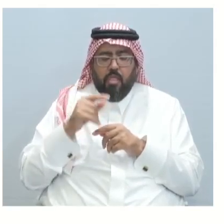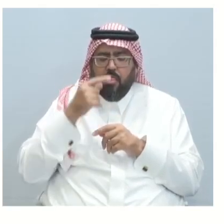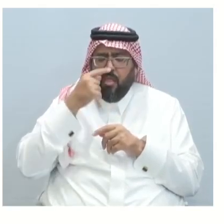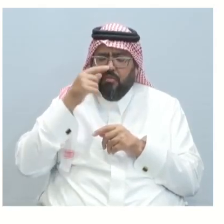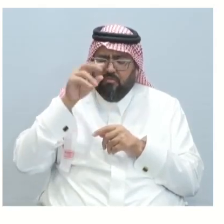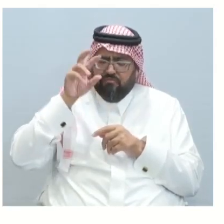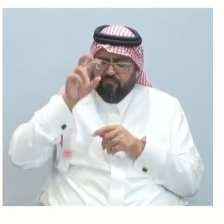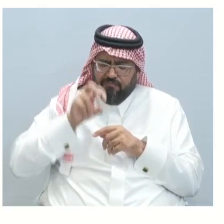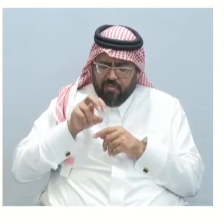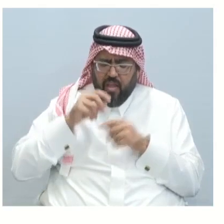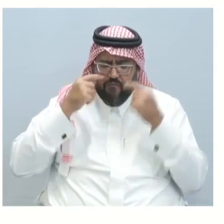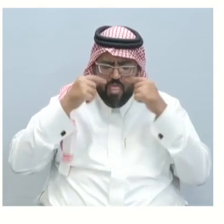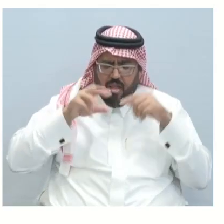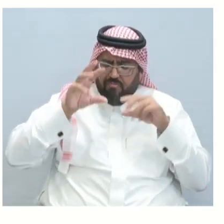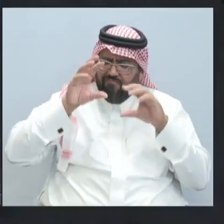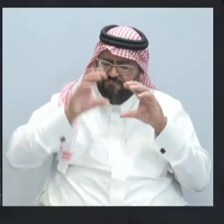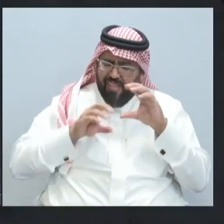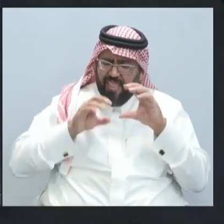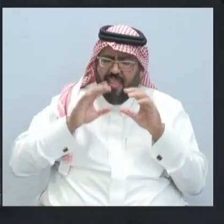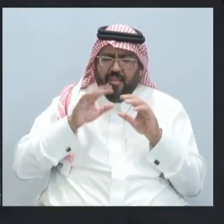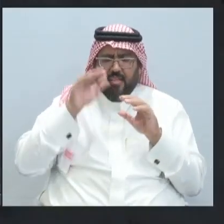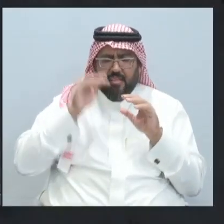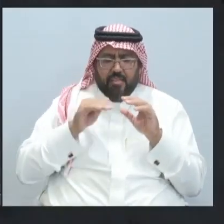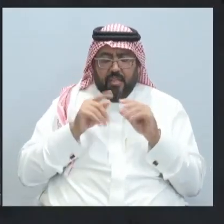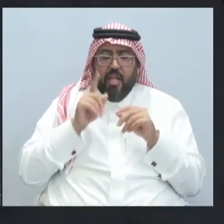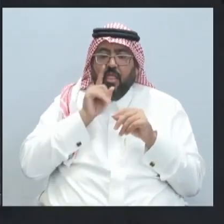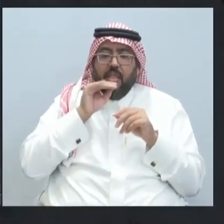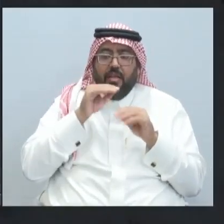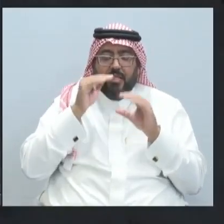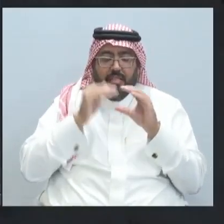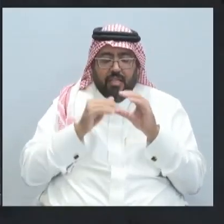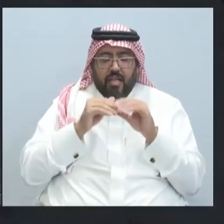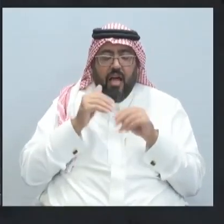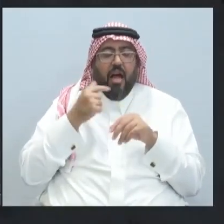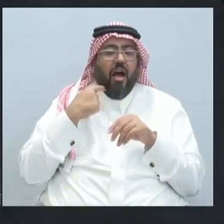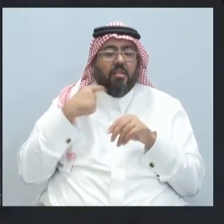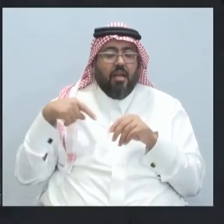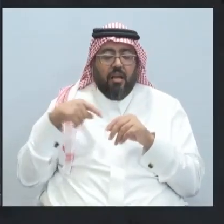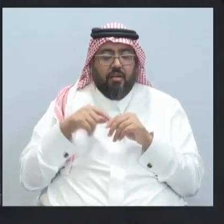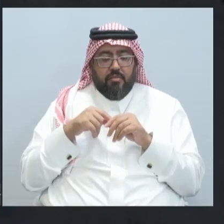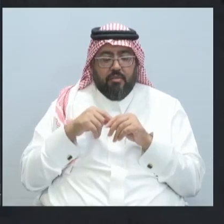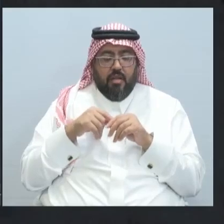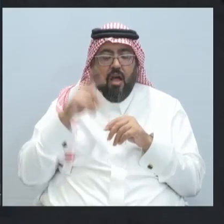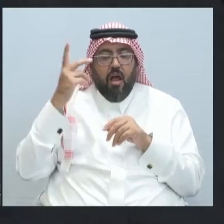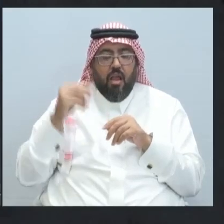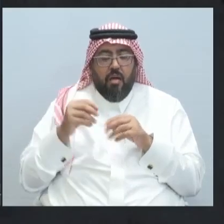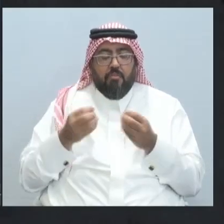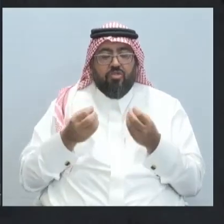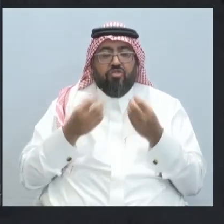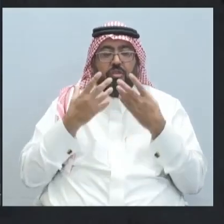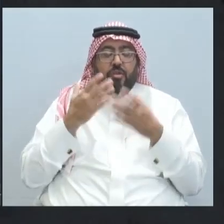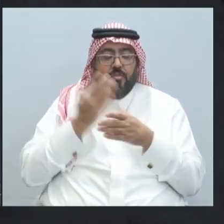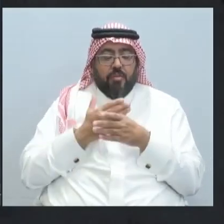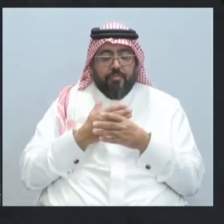والصغار في الدنيا والاخره فانتبه ان يلحق بك الذل والصغار والخساره في انك تحرم من هذه الجنه